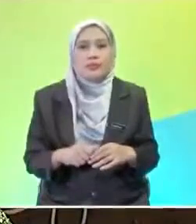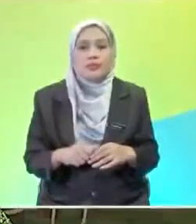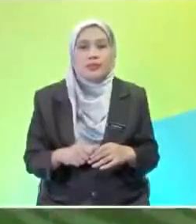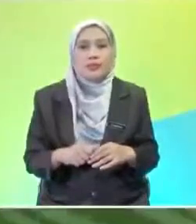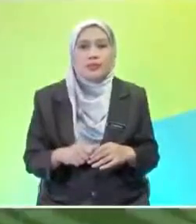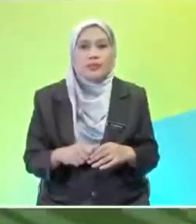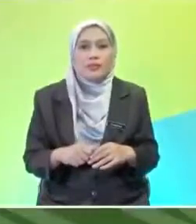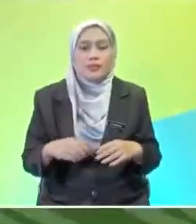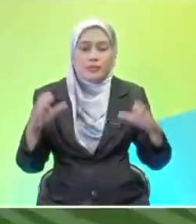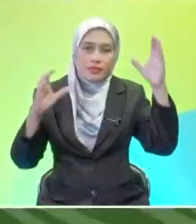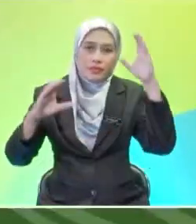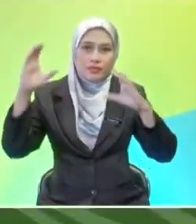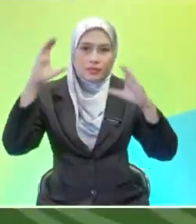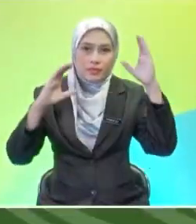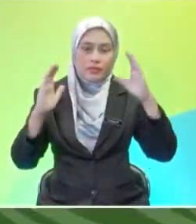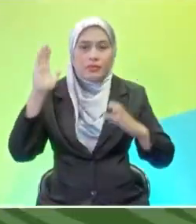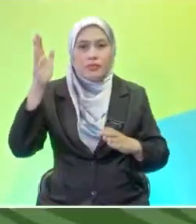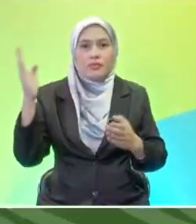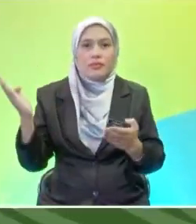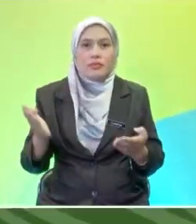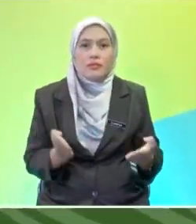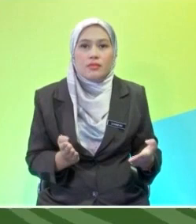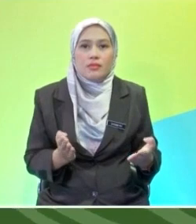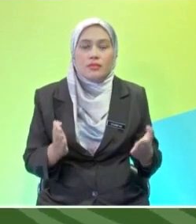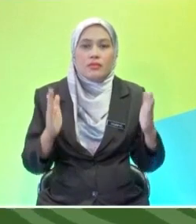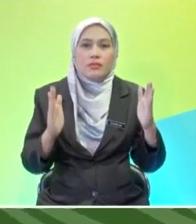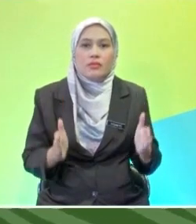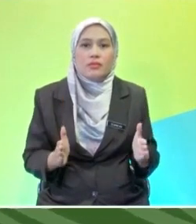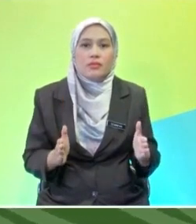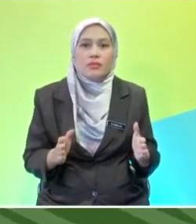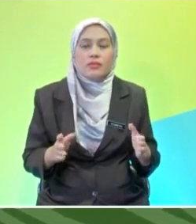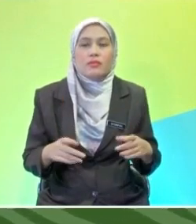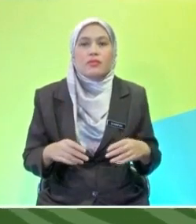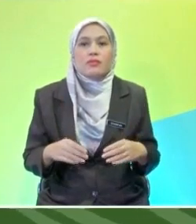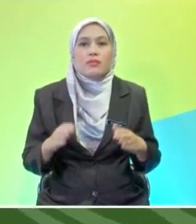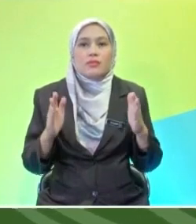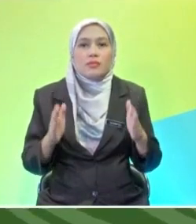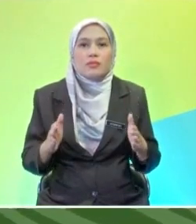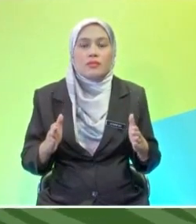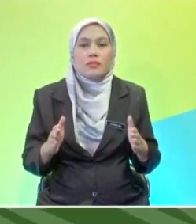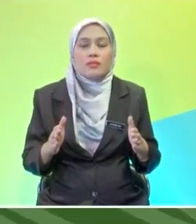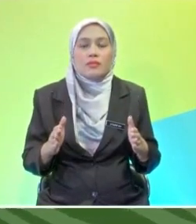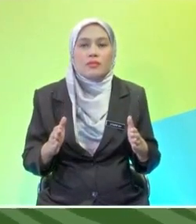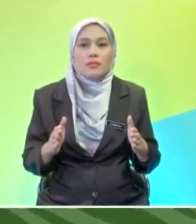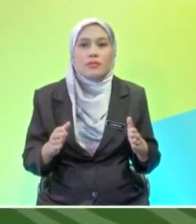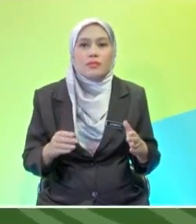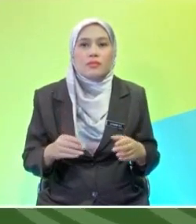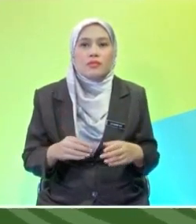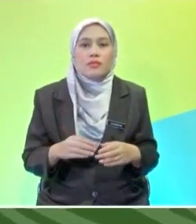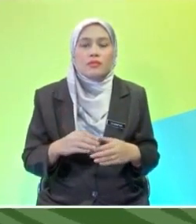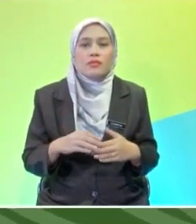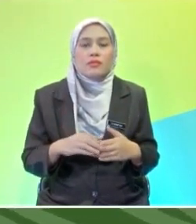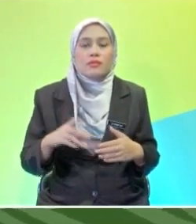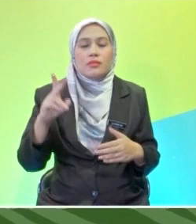Pelancong akan dibawa oleh penduduk setempat memasuki hutan yang berhampiran dengan caj RM10